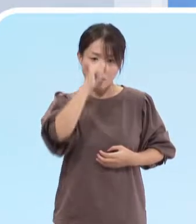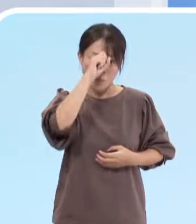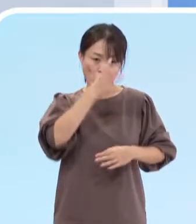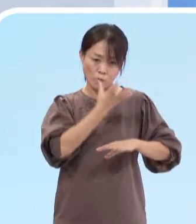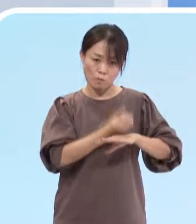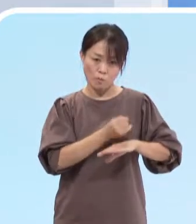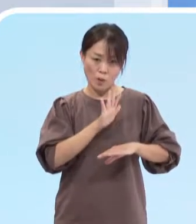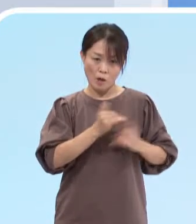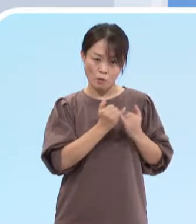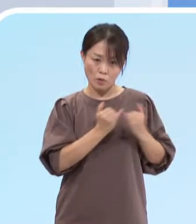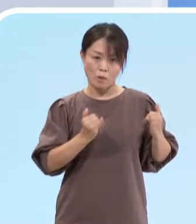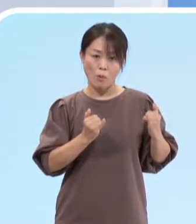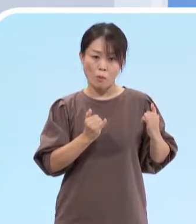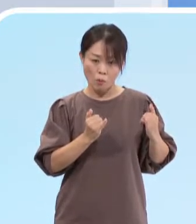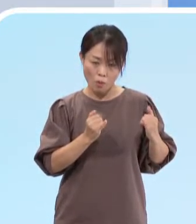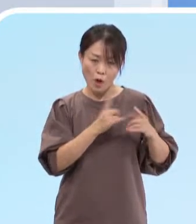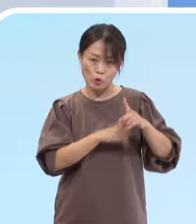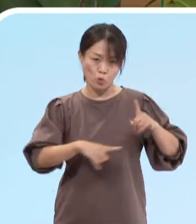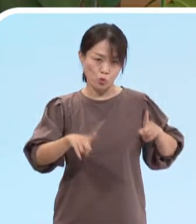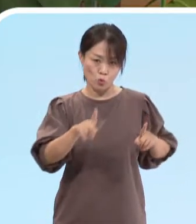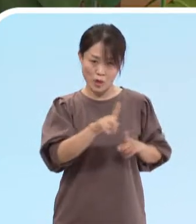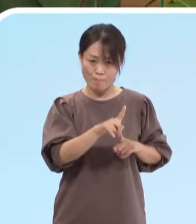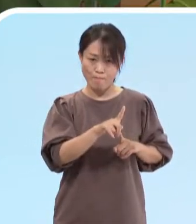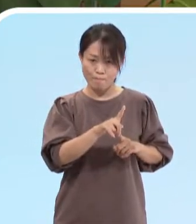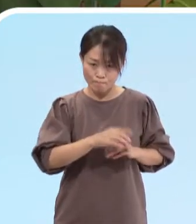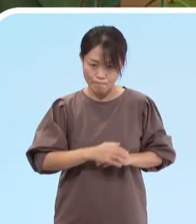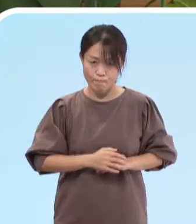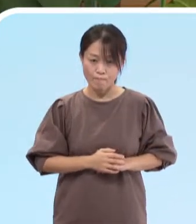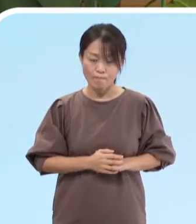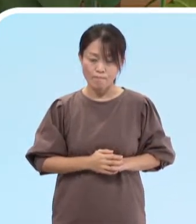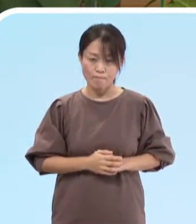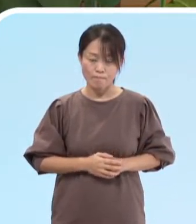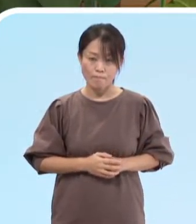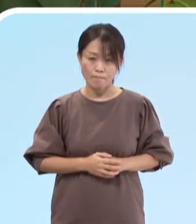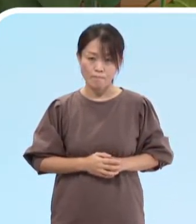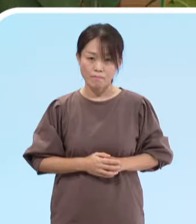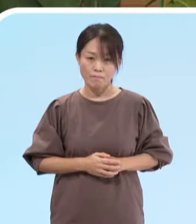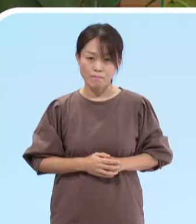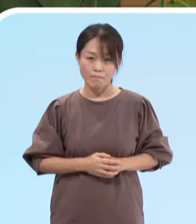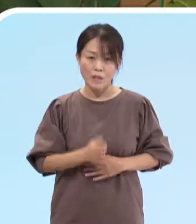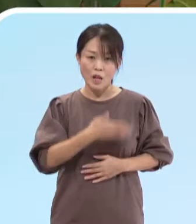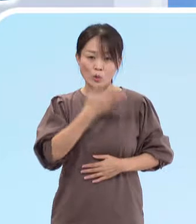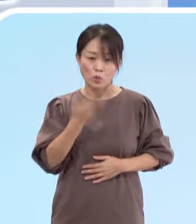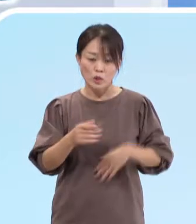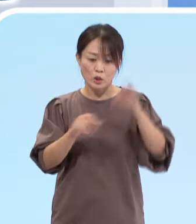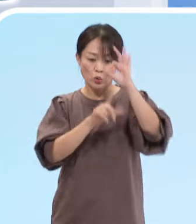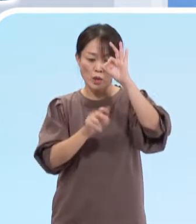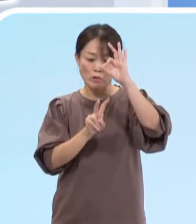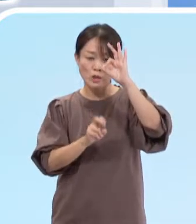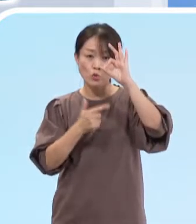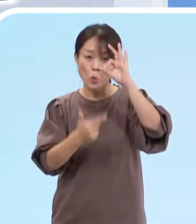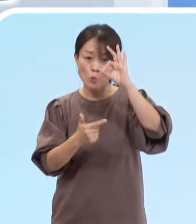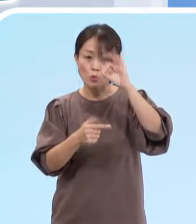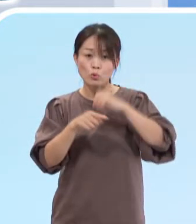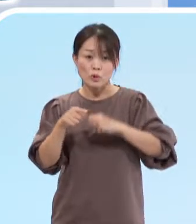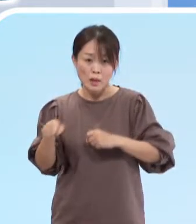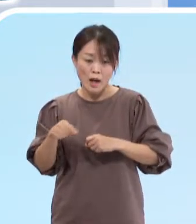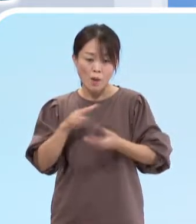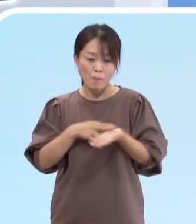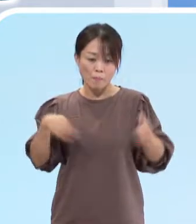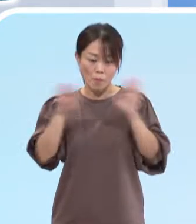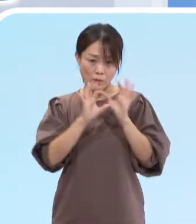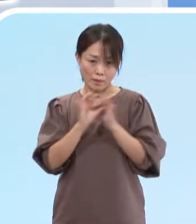るいは呼吸器、腎臓に病気をお持ちの方ですね、ぜひ早めに打っていただきたいと思います。はい、それから26日からは医療